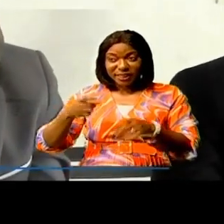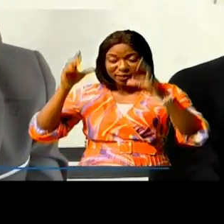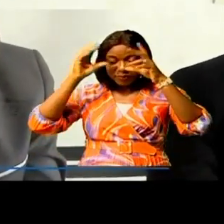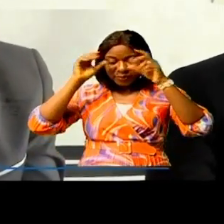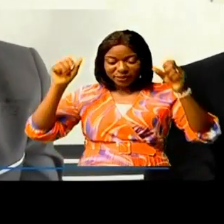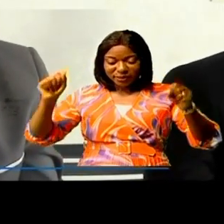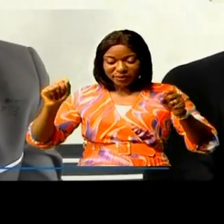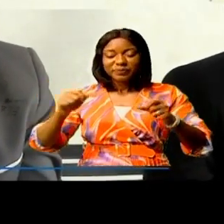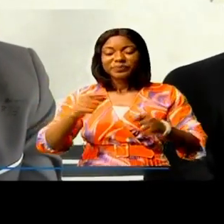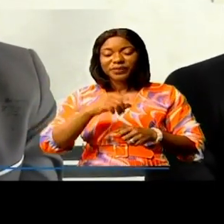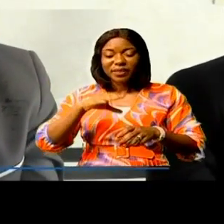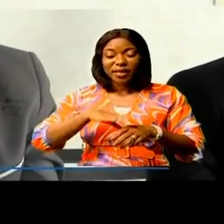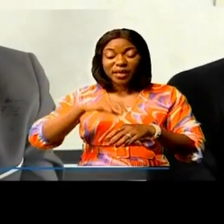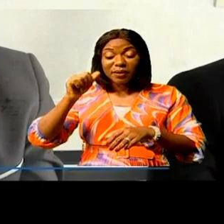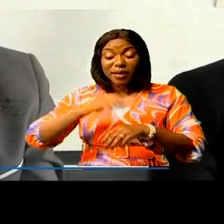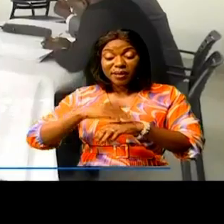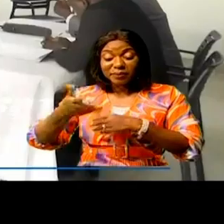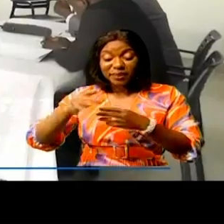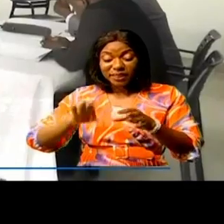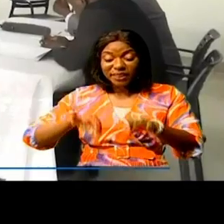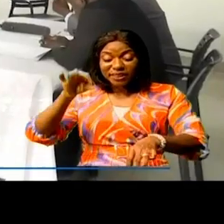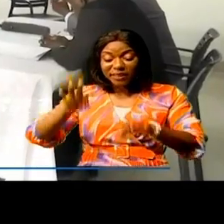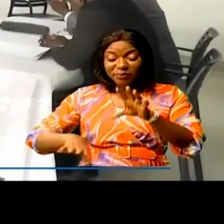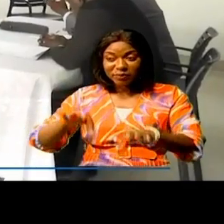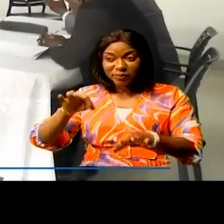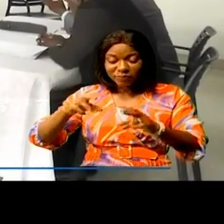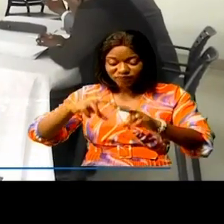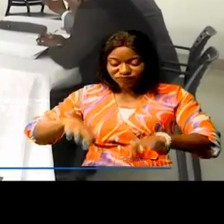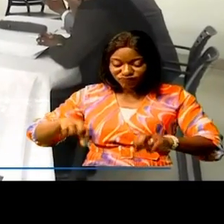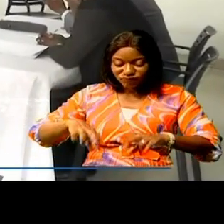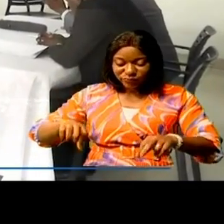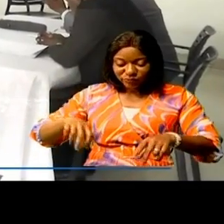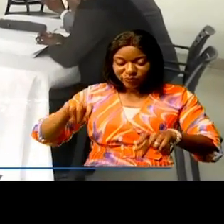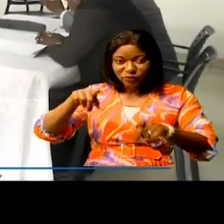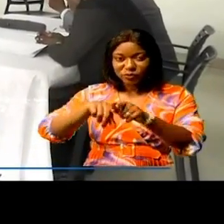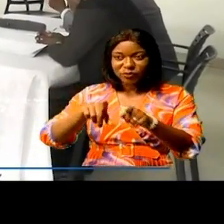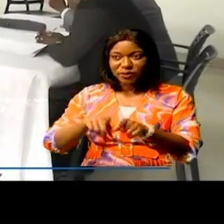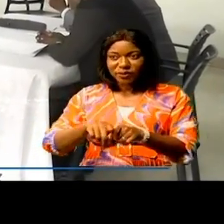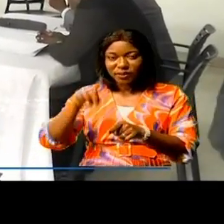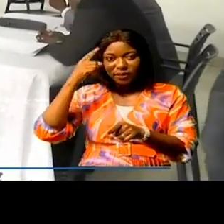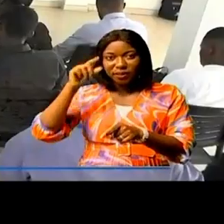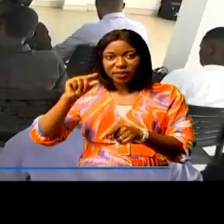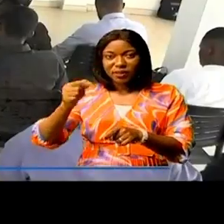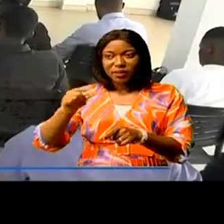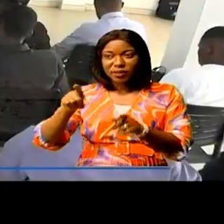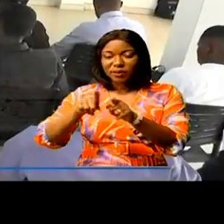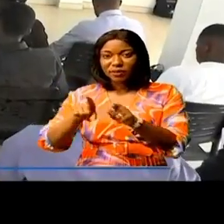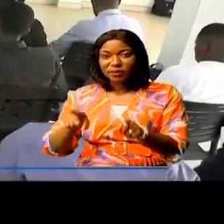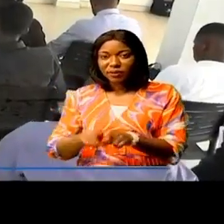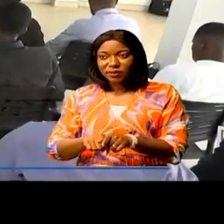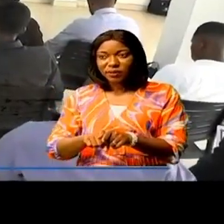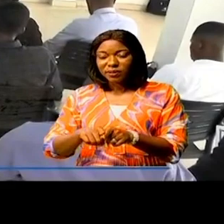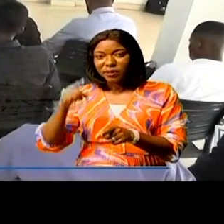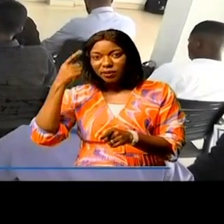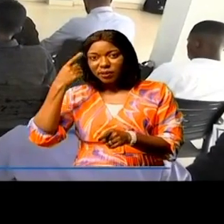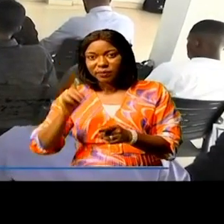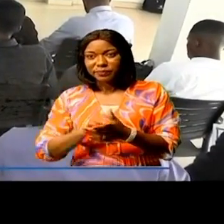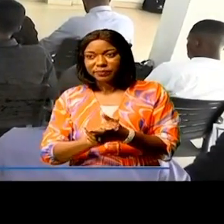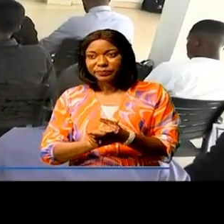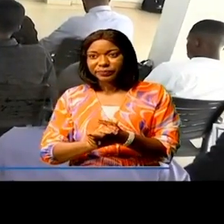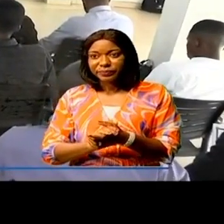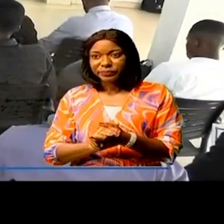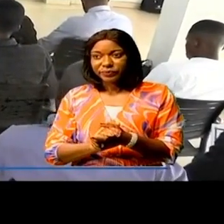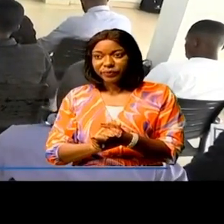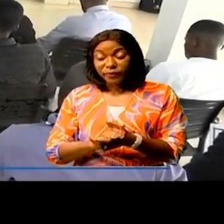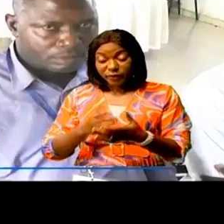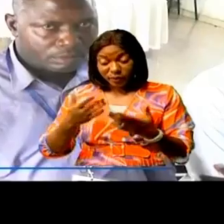Après dépouillement, les résultats de l'enquête décernent une pilonne d'or au premier ministre Jean-Michel Samalukonde, ainsi